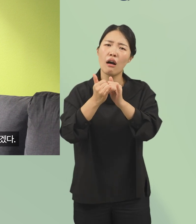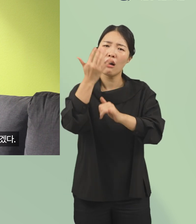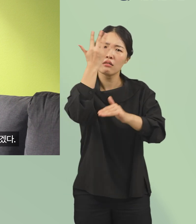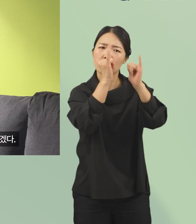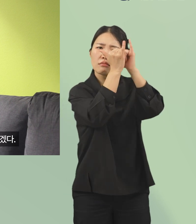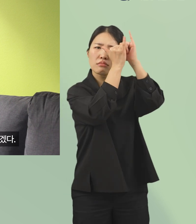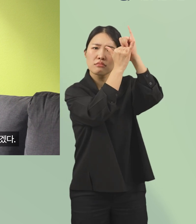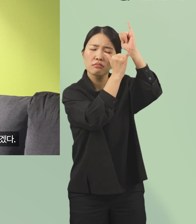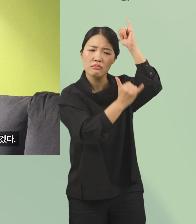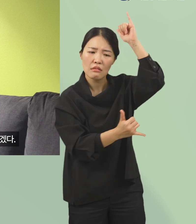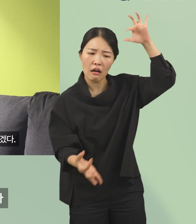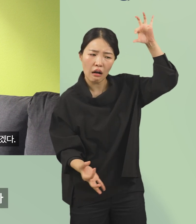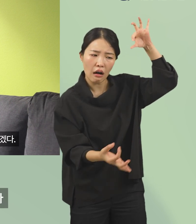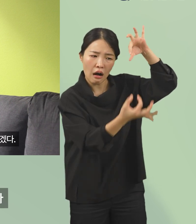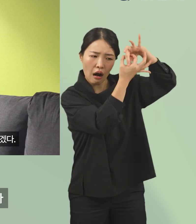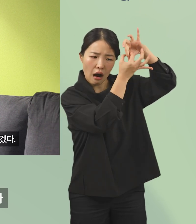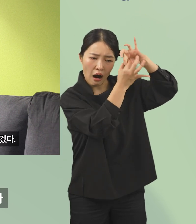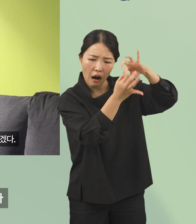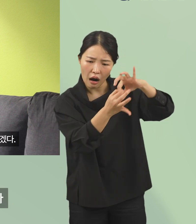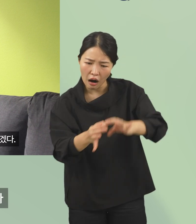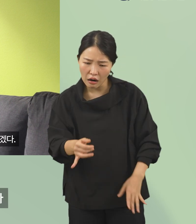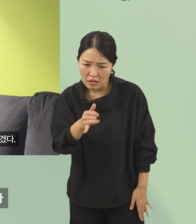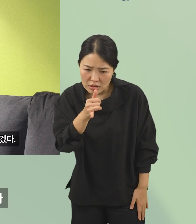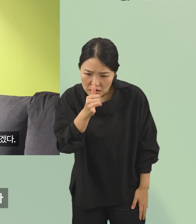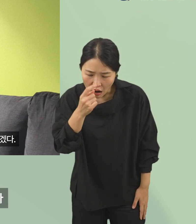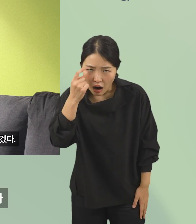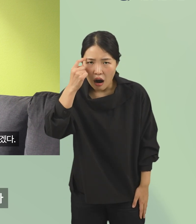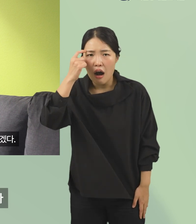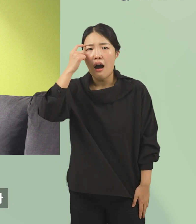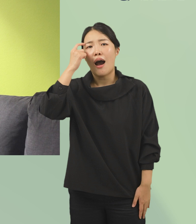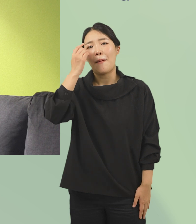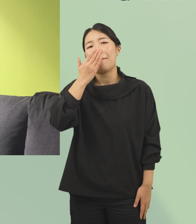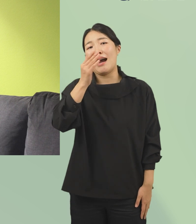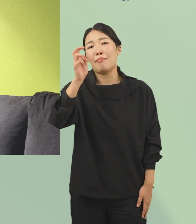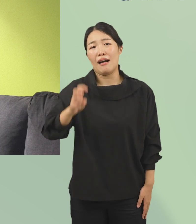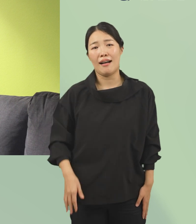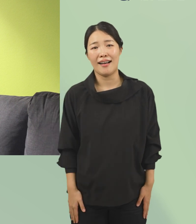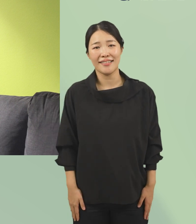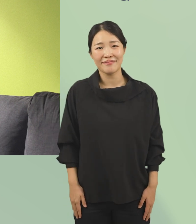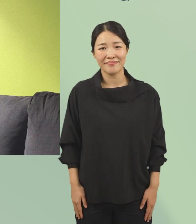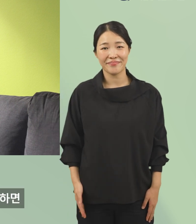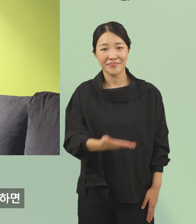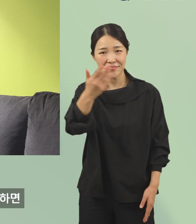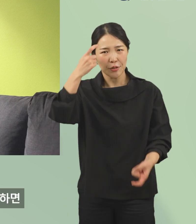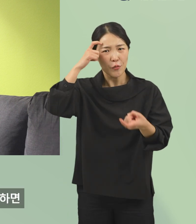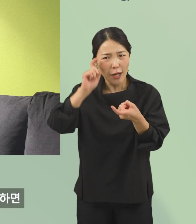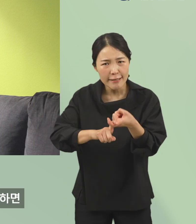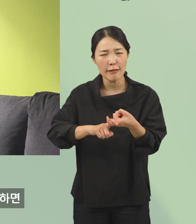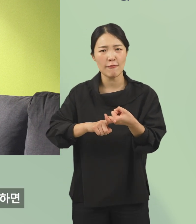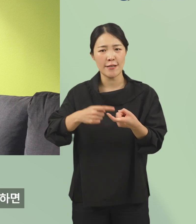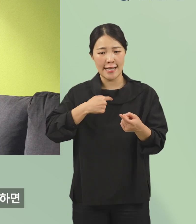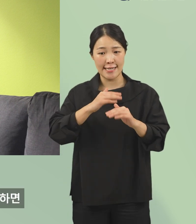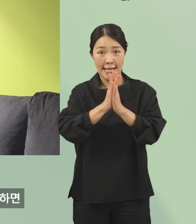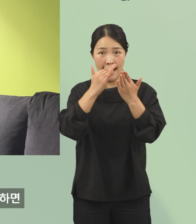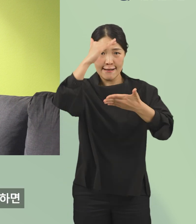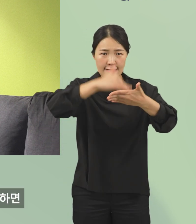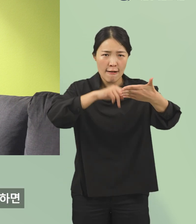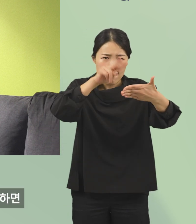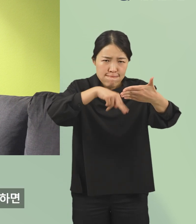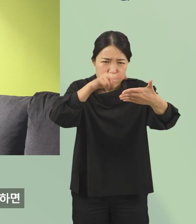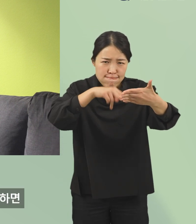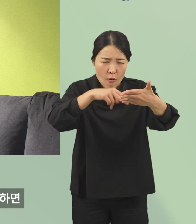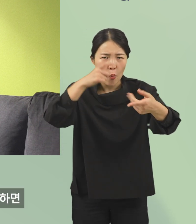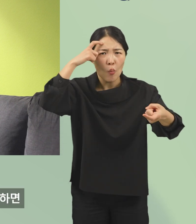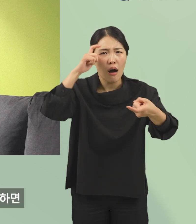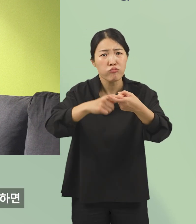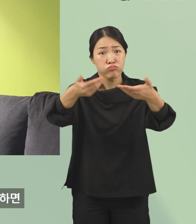국가와 사회가 어떤 식으로 흘러가느냐와 이제 밀접한 연관이 있을 수 있겠다 그러니까 이런 관점을 갖고 앞으로 대학에 관련된 이야기들을 갖다가 한번